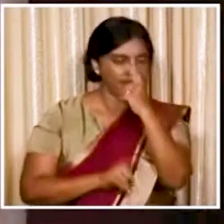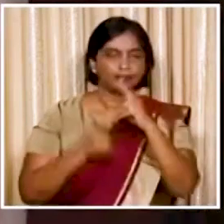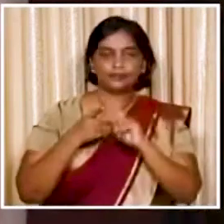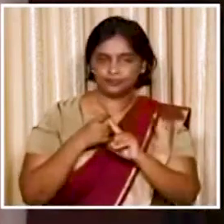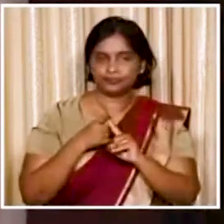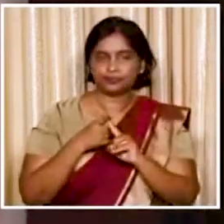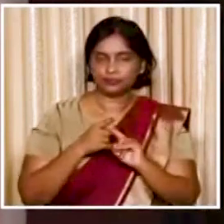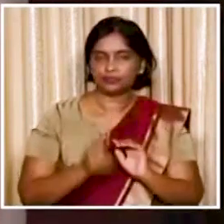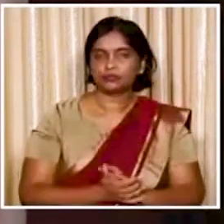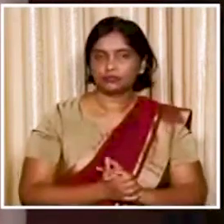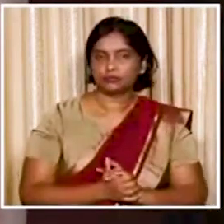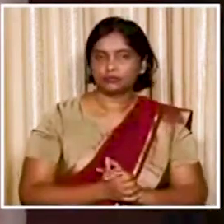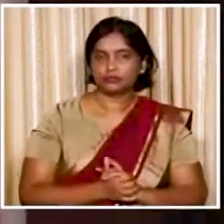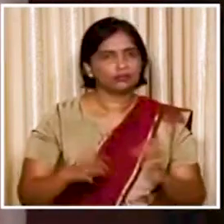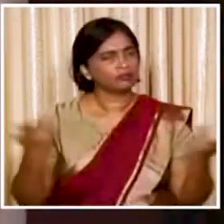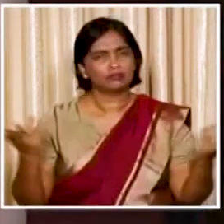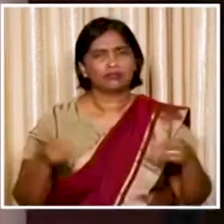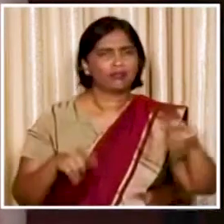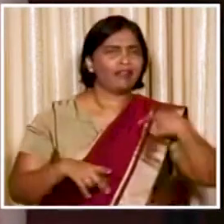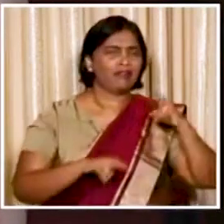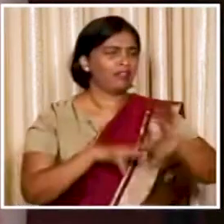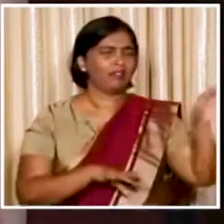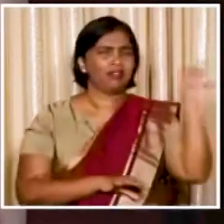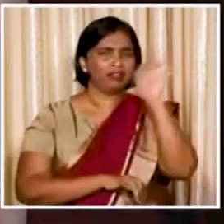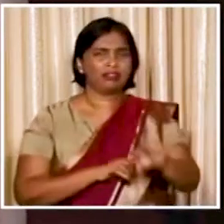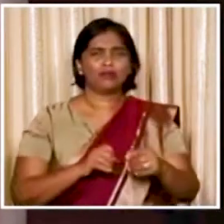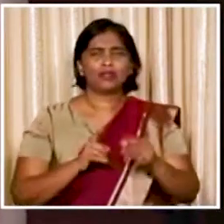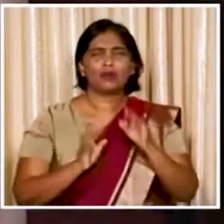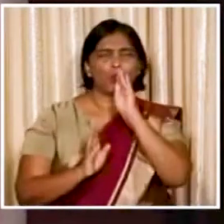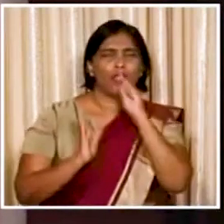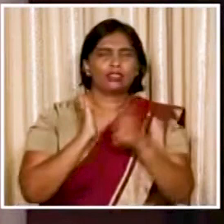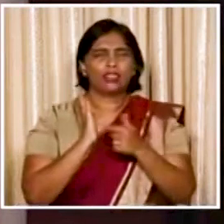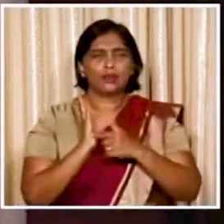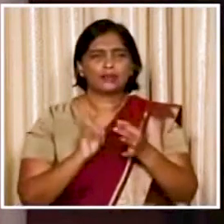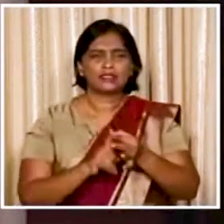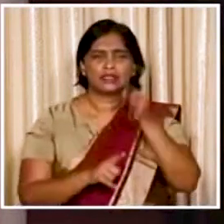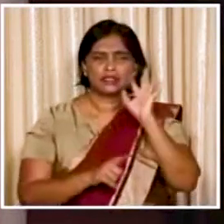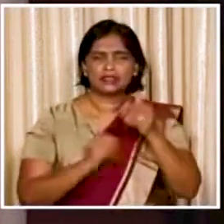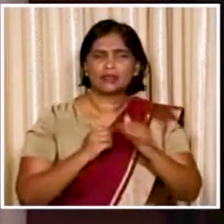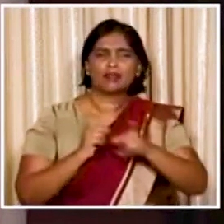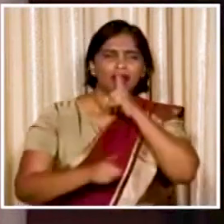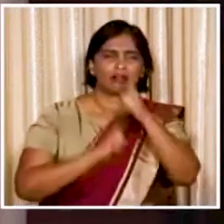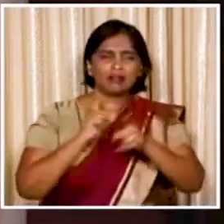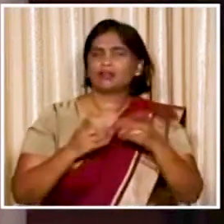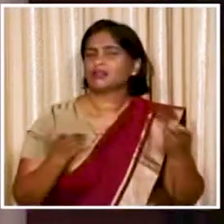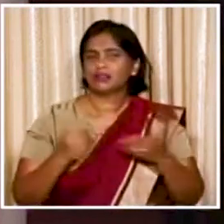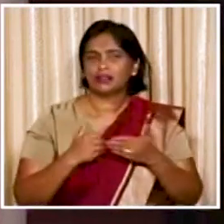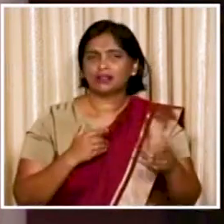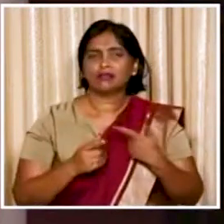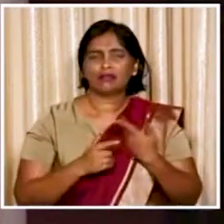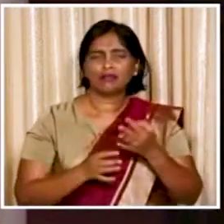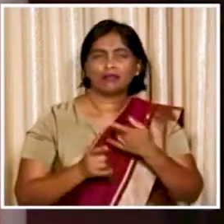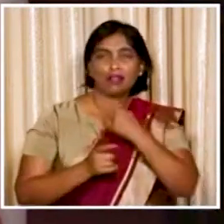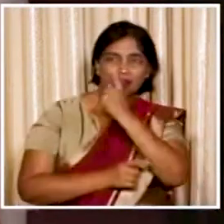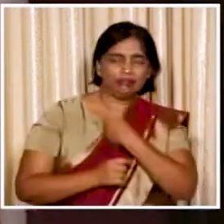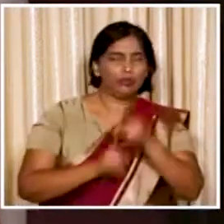ඒක එක කාරණාවක්. එහෙම නැත්නම් මේ එක එක ගෝල බාලයෝ ගෙනල්ලා ප්‍රෝටම් සභාපති කරලා ඔය කියන්නන් වාලේ මේ මොකද කුලියට කහිනා